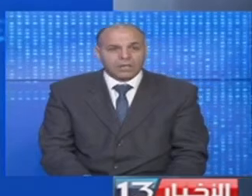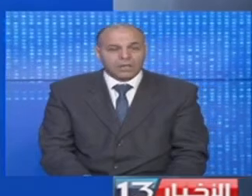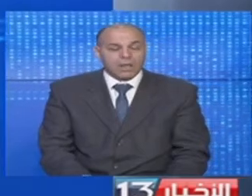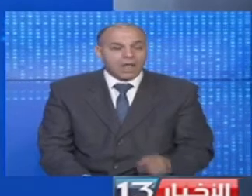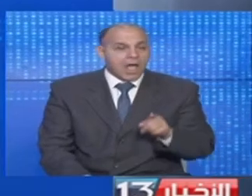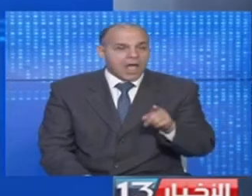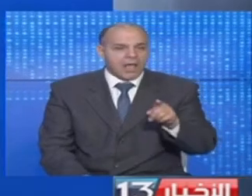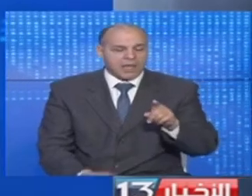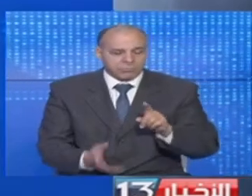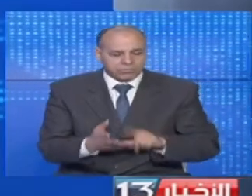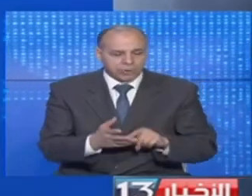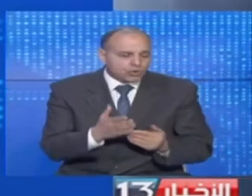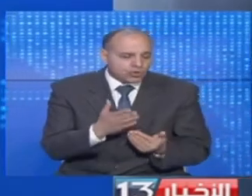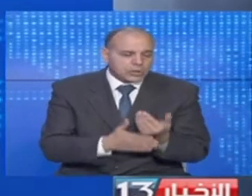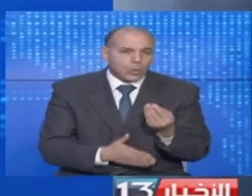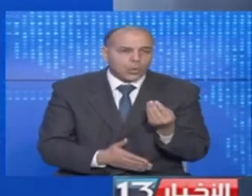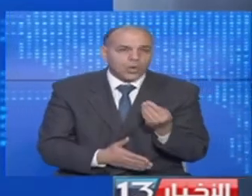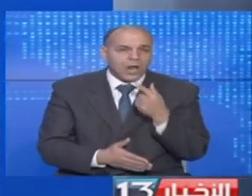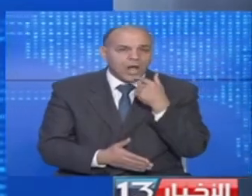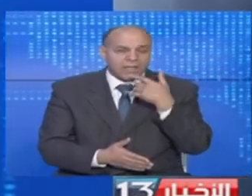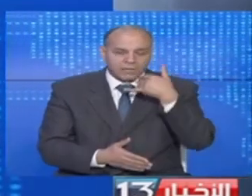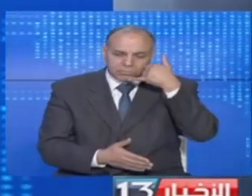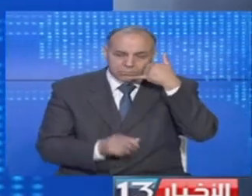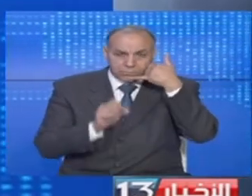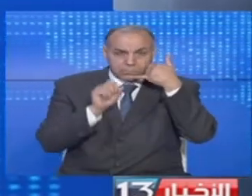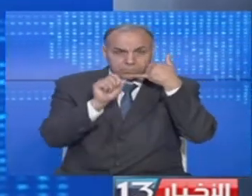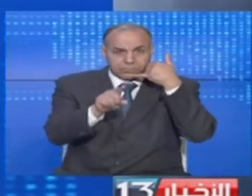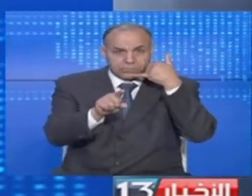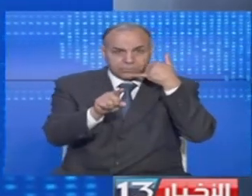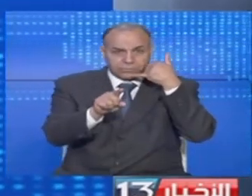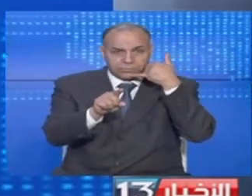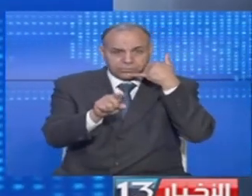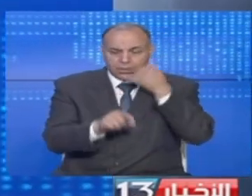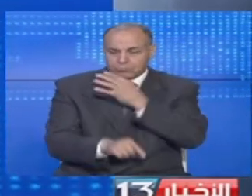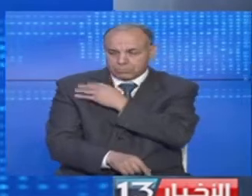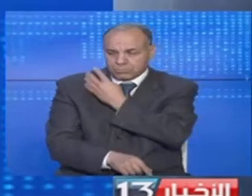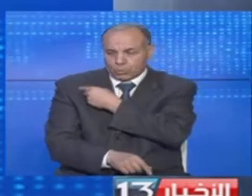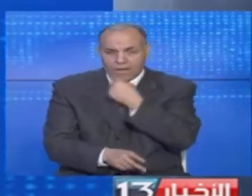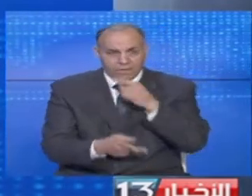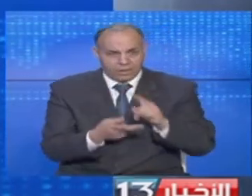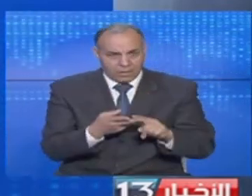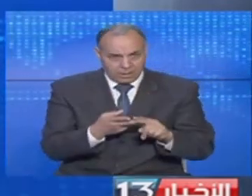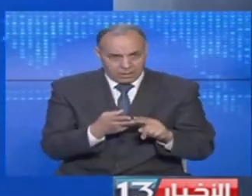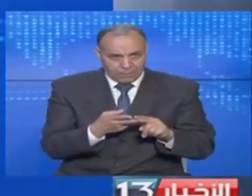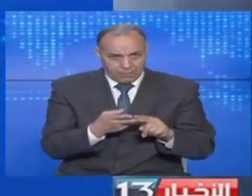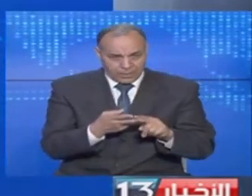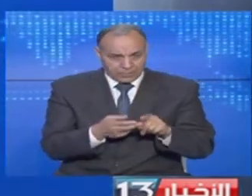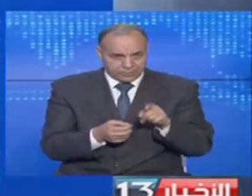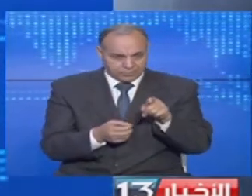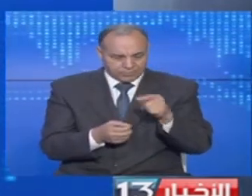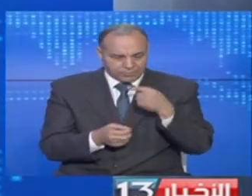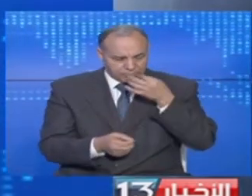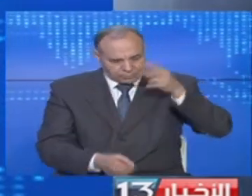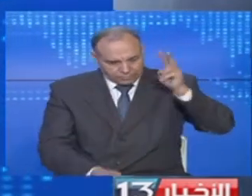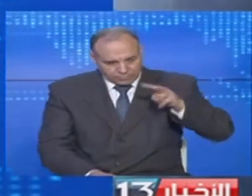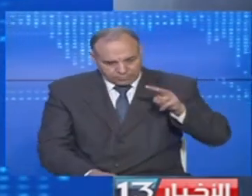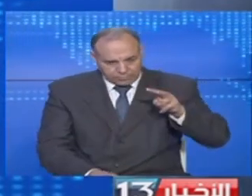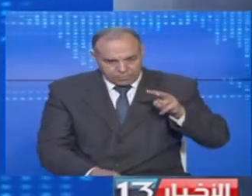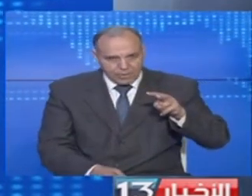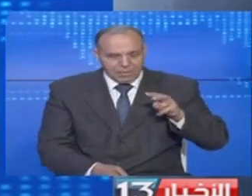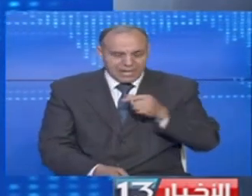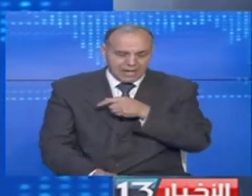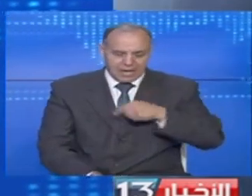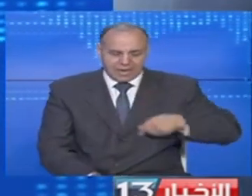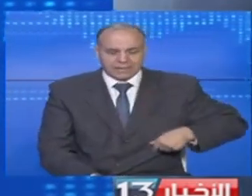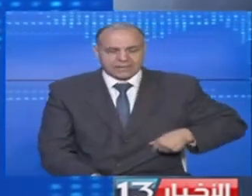وللوقوف عند آخر تطورات ينضم إلينا عبر الهاتف العميد حسام الدين أجبابلي الناطق الرسمي باسم